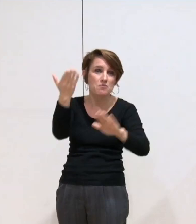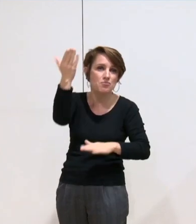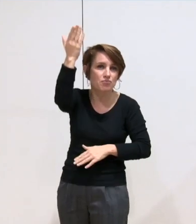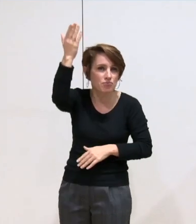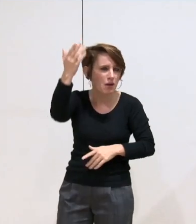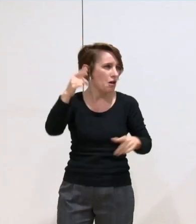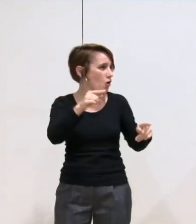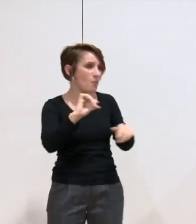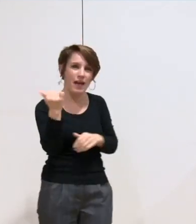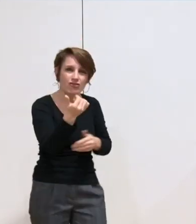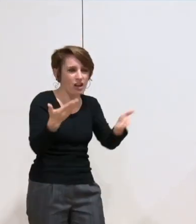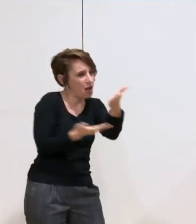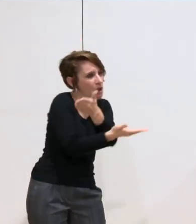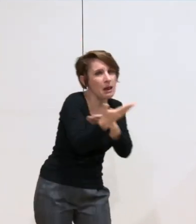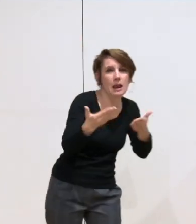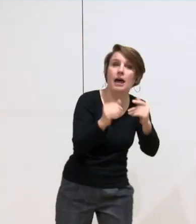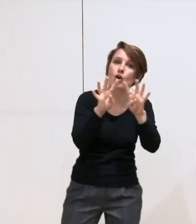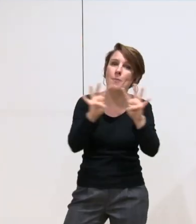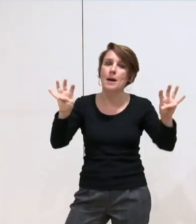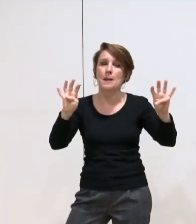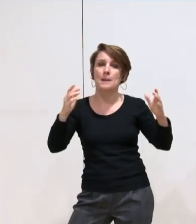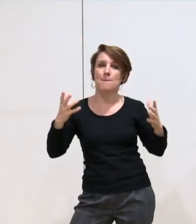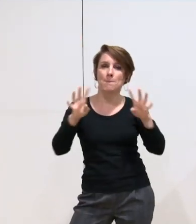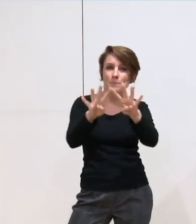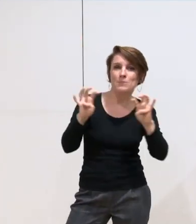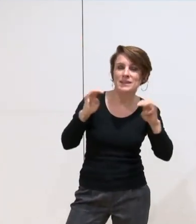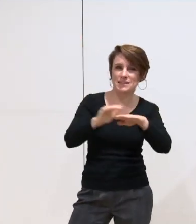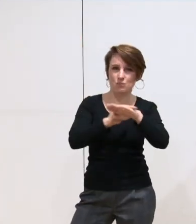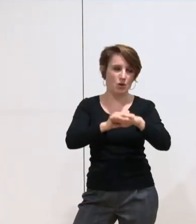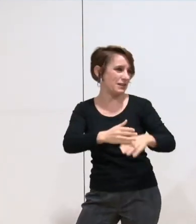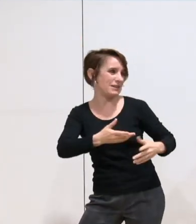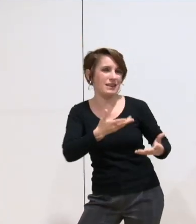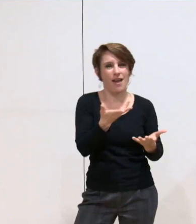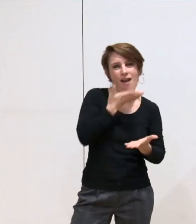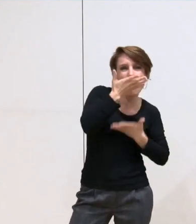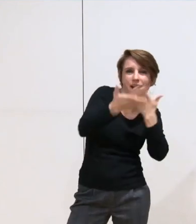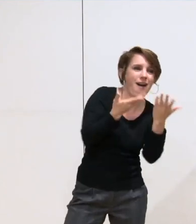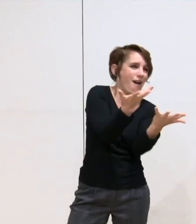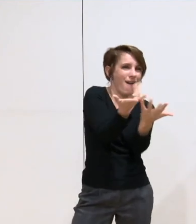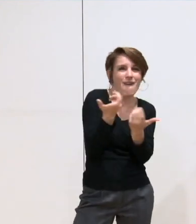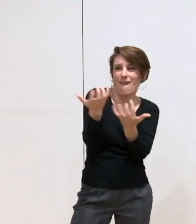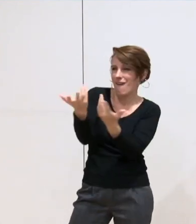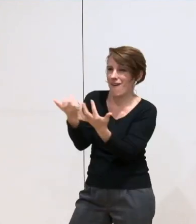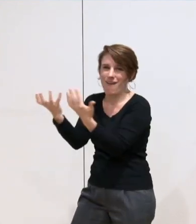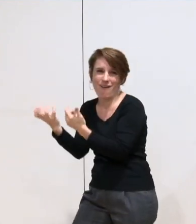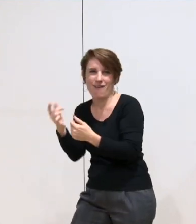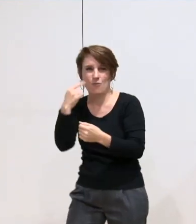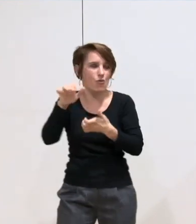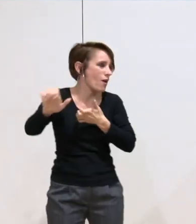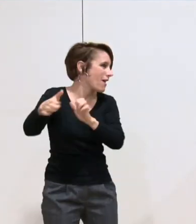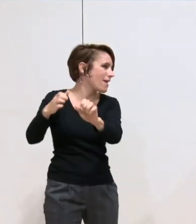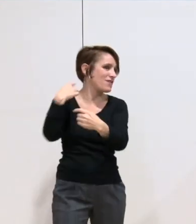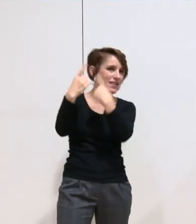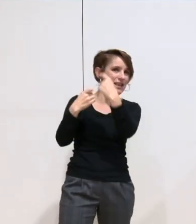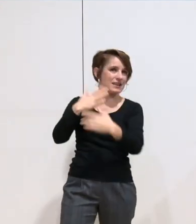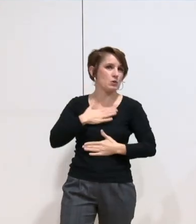les uns les autres, un vrai meeting, un show, tentant vraiment de monopoliser l'auditoire pour ne pas affronter les mécontentements,